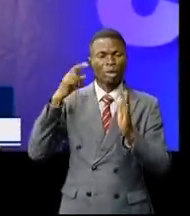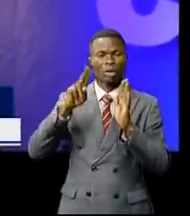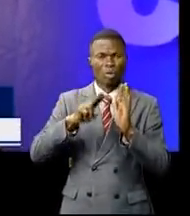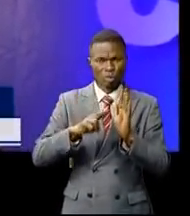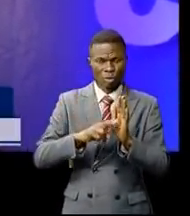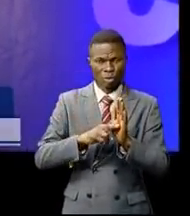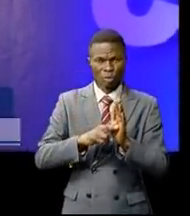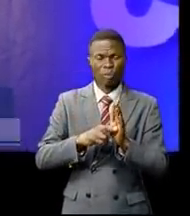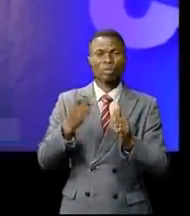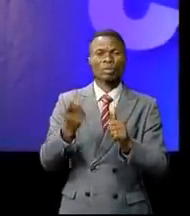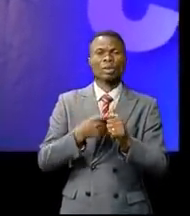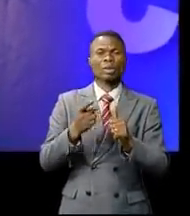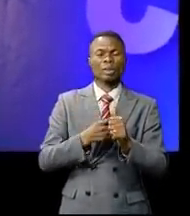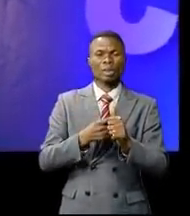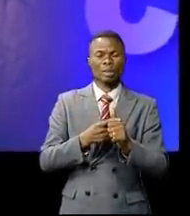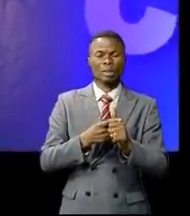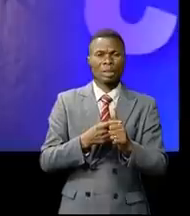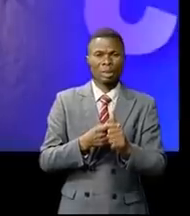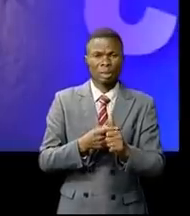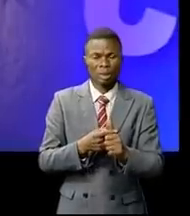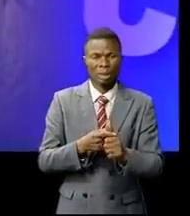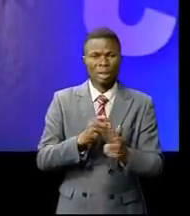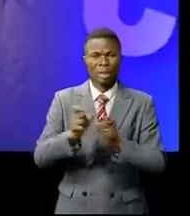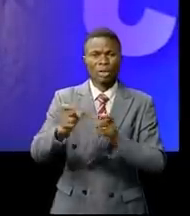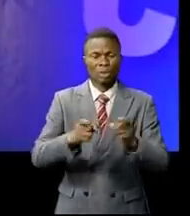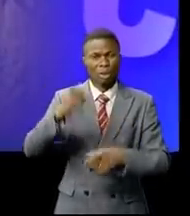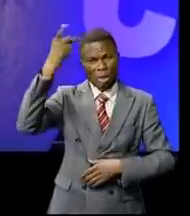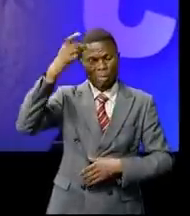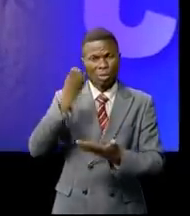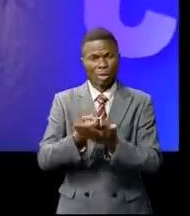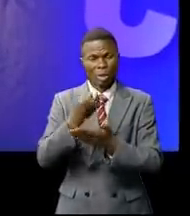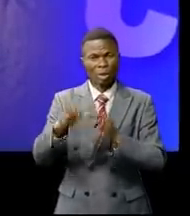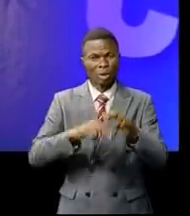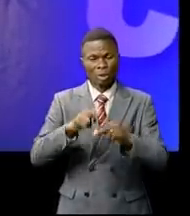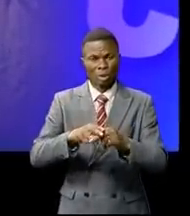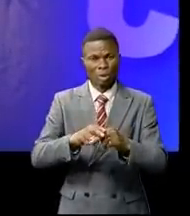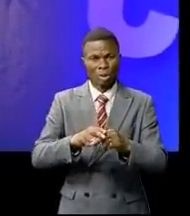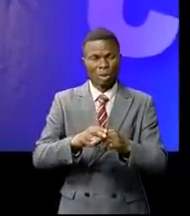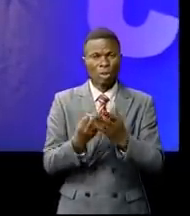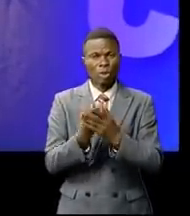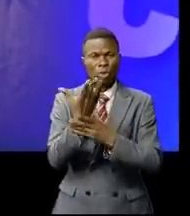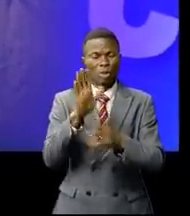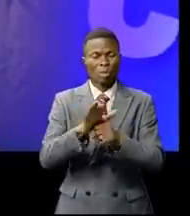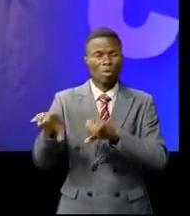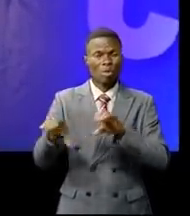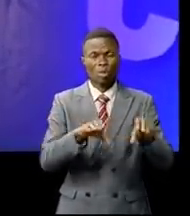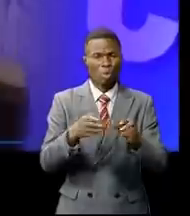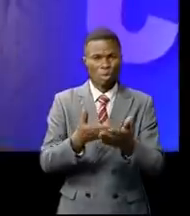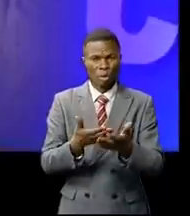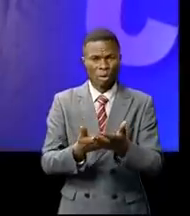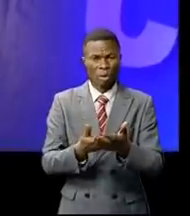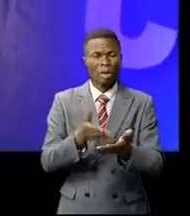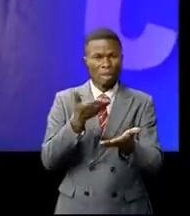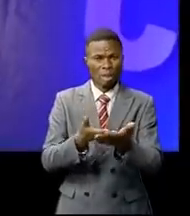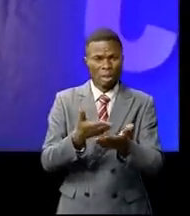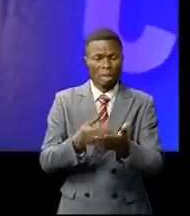et tantes et conduit la politique économique nationale sous ses divers aspects c'est ici que